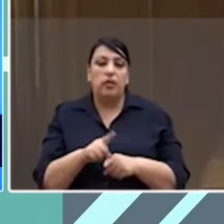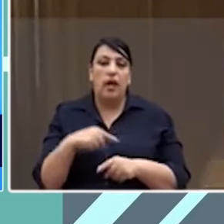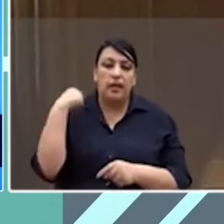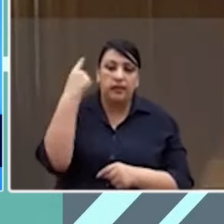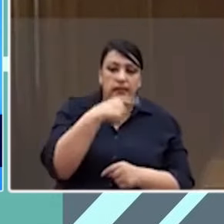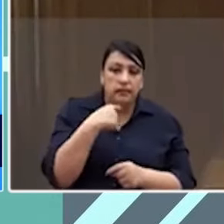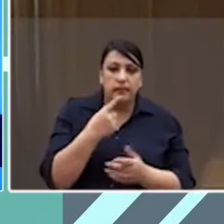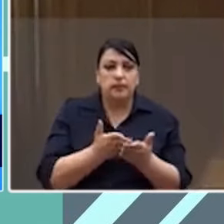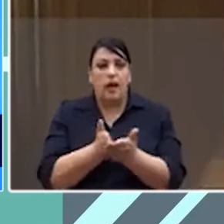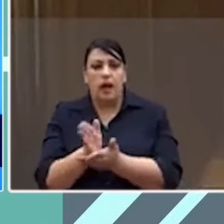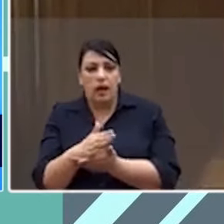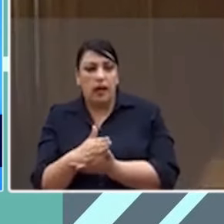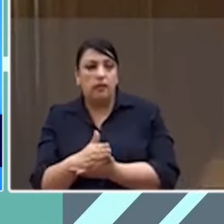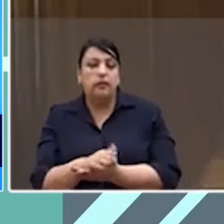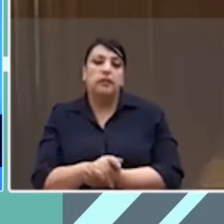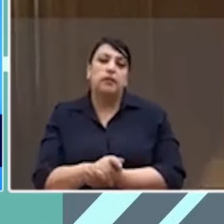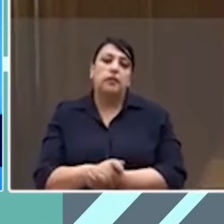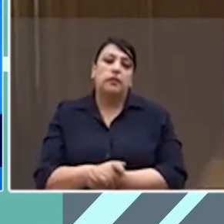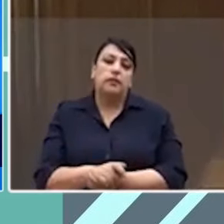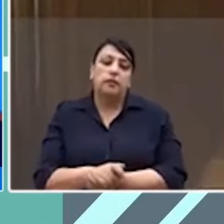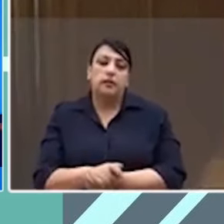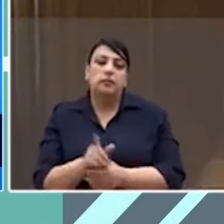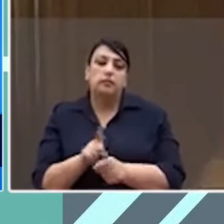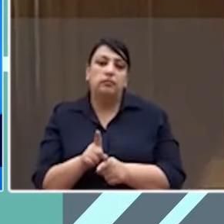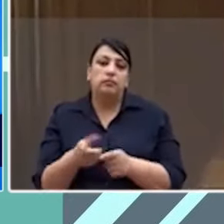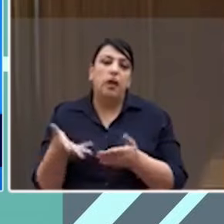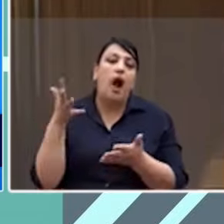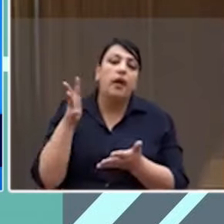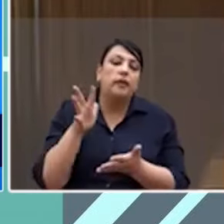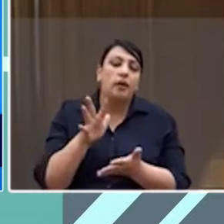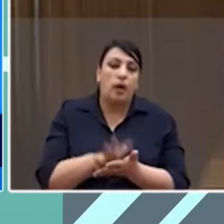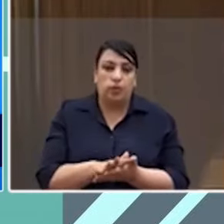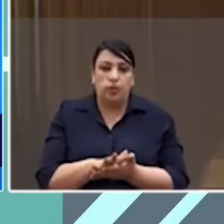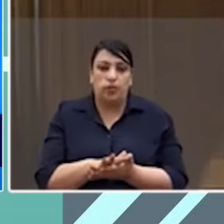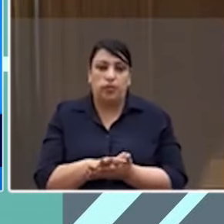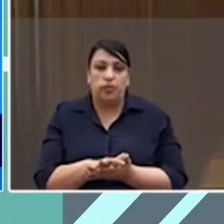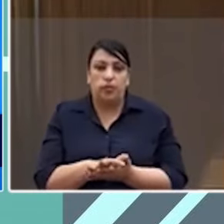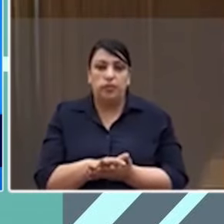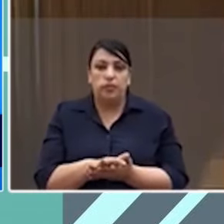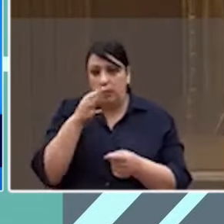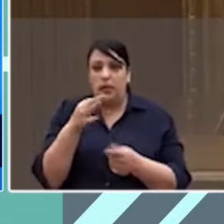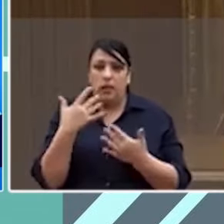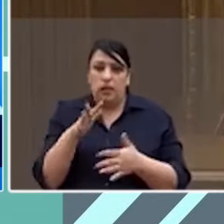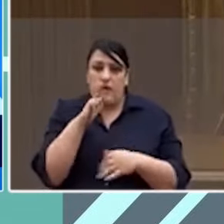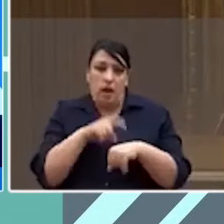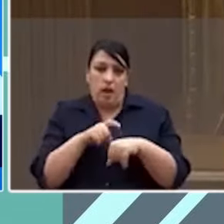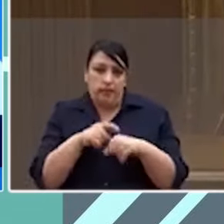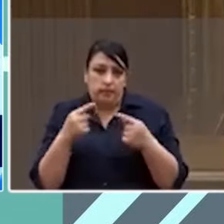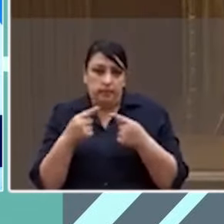լինի։ Բայց կային ելույթներ, որ ասենք բացատրում էին, թե ինչ է Եվրամիությունը, կամ ինչի համար է